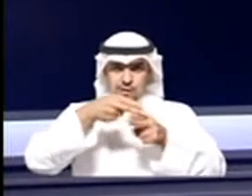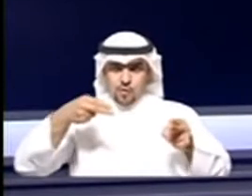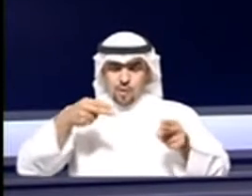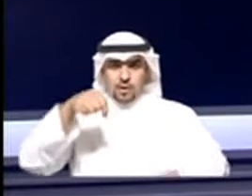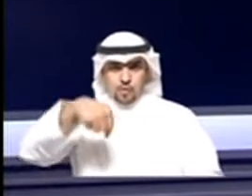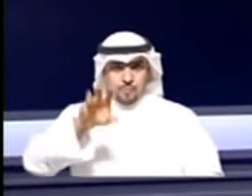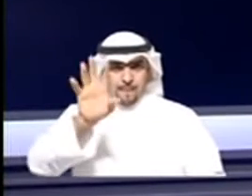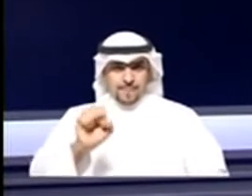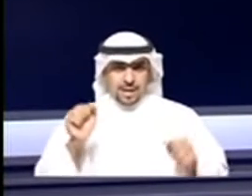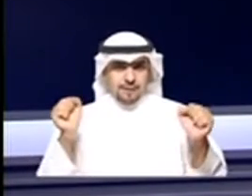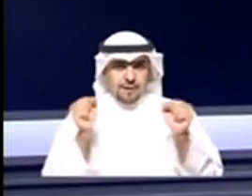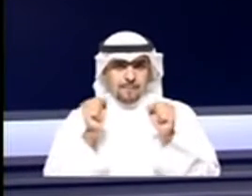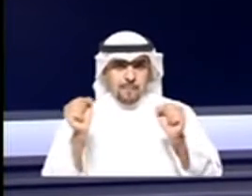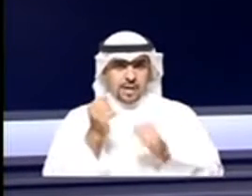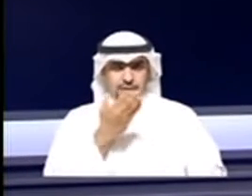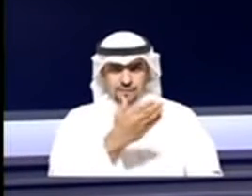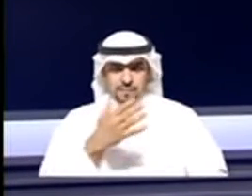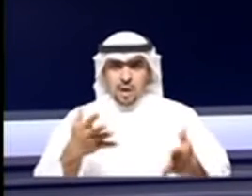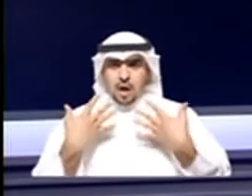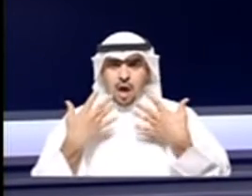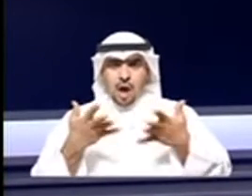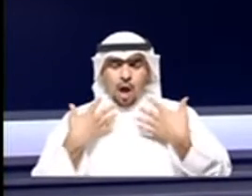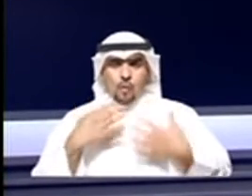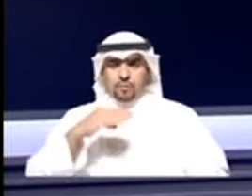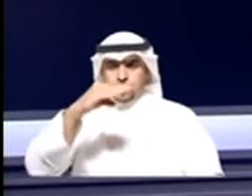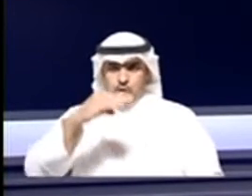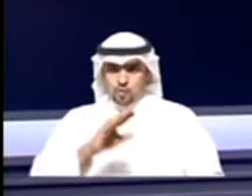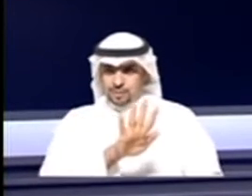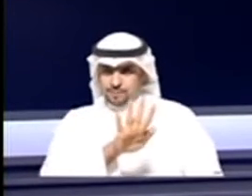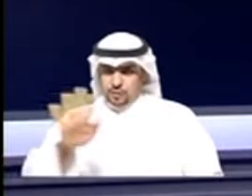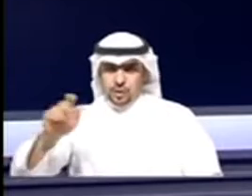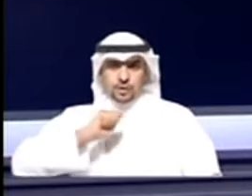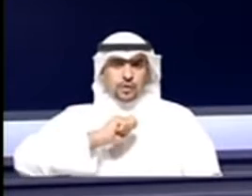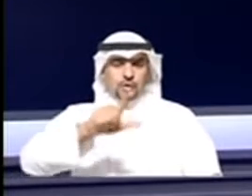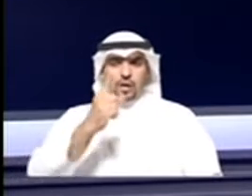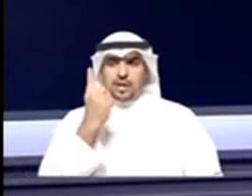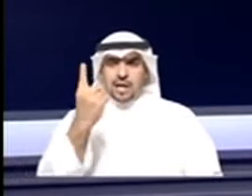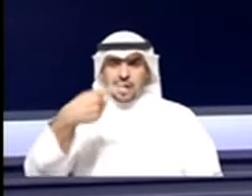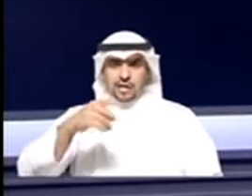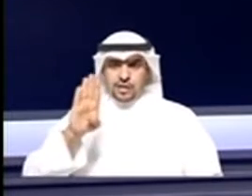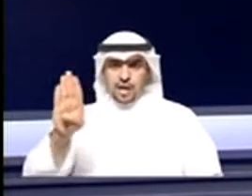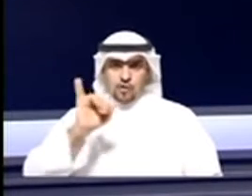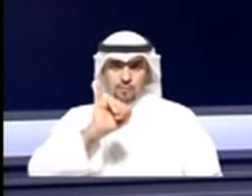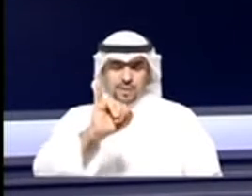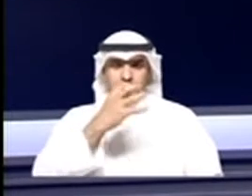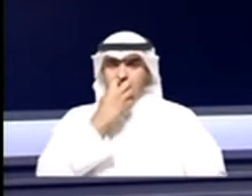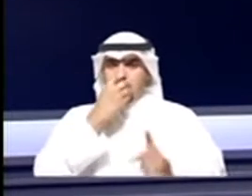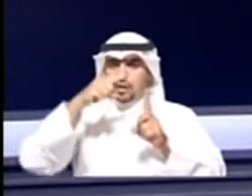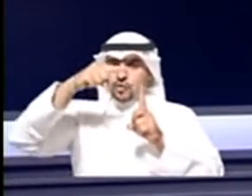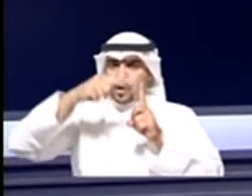رياح جنوبية شرقية تصل سرعتها إلى 11 كيلومتر في الساعة، درجة الحرارة 25 درجة مئوية، الرطوبة